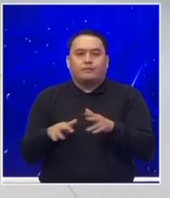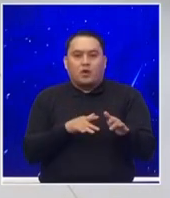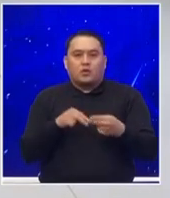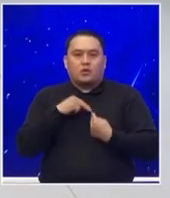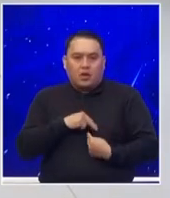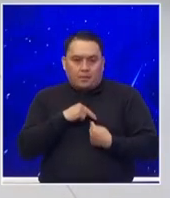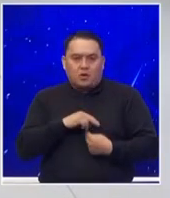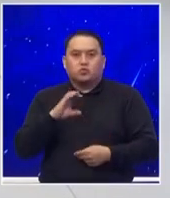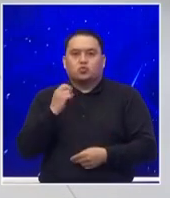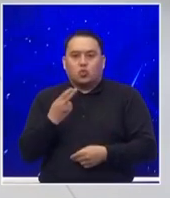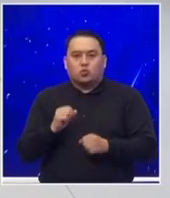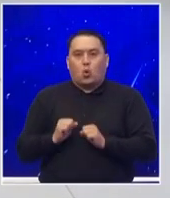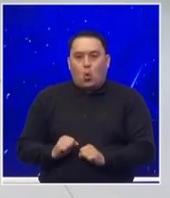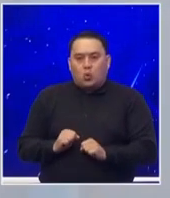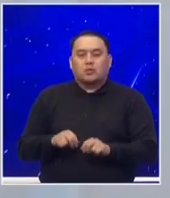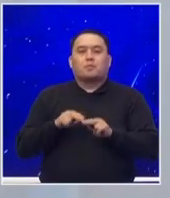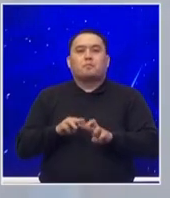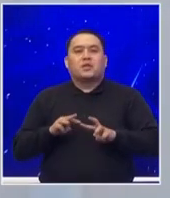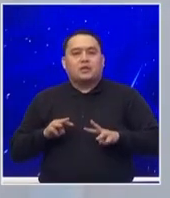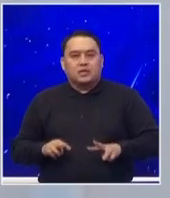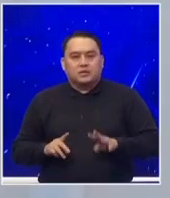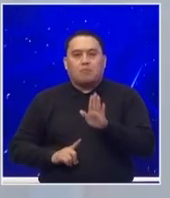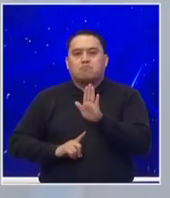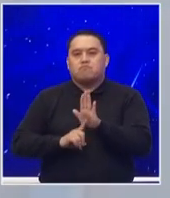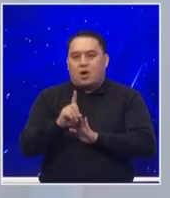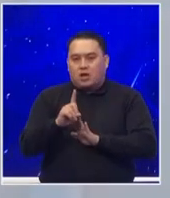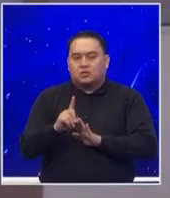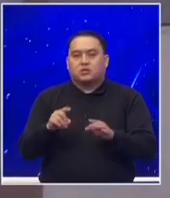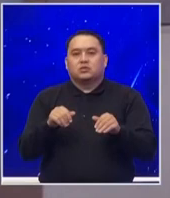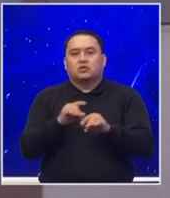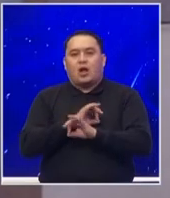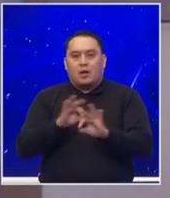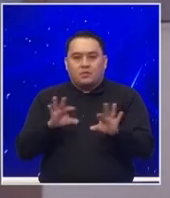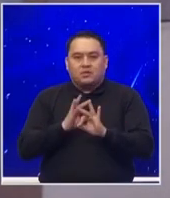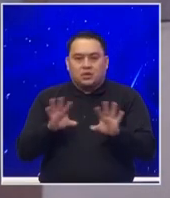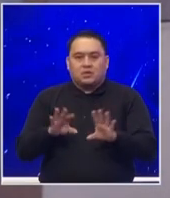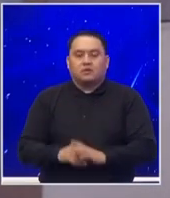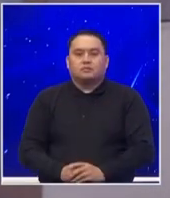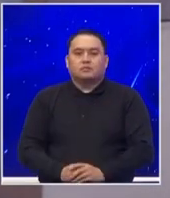және халықты әлеуметтік қорғау вице-министрі бастаманың барысын былайша түсіндіріп берді.